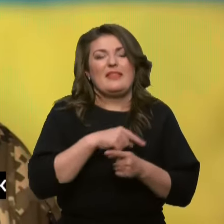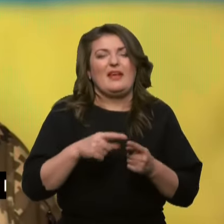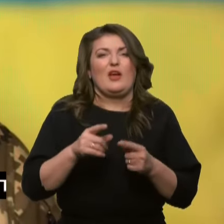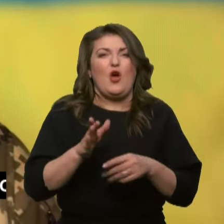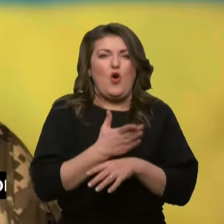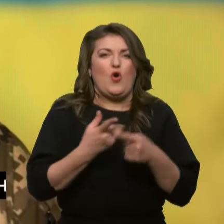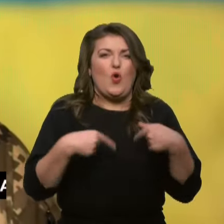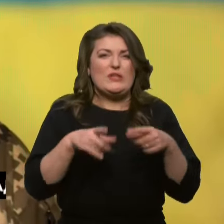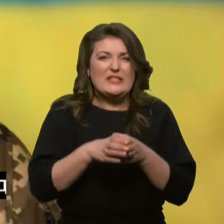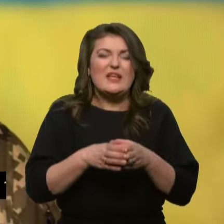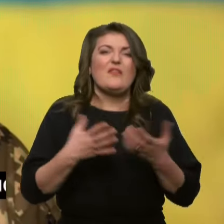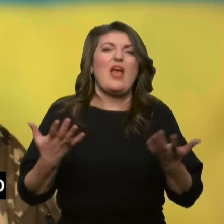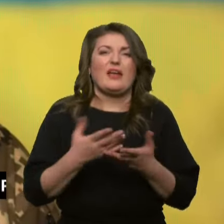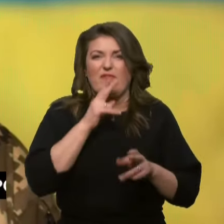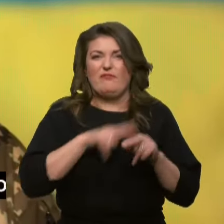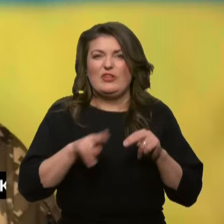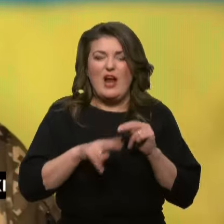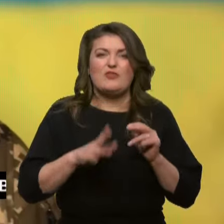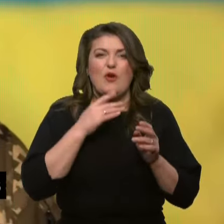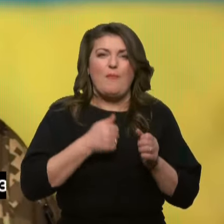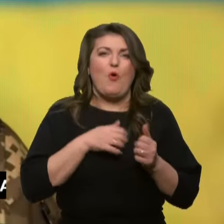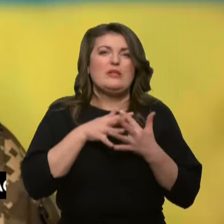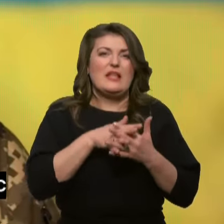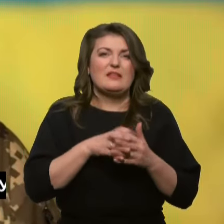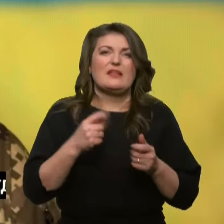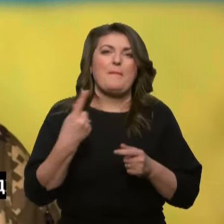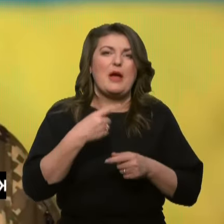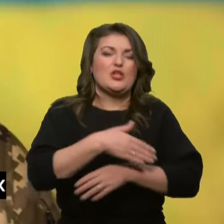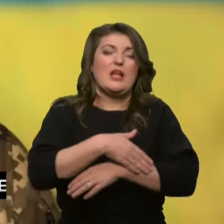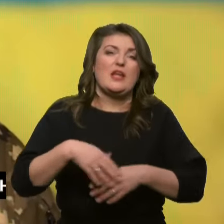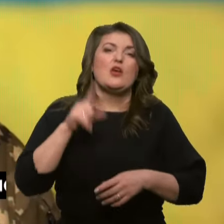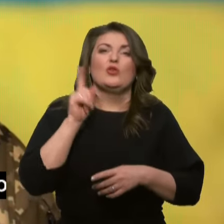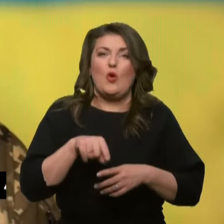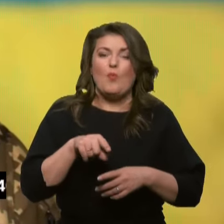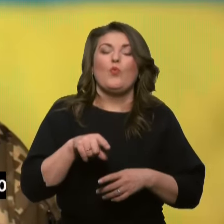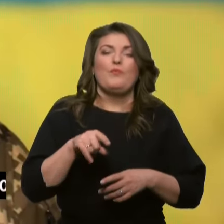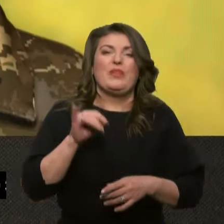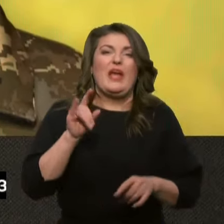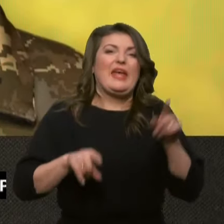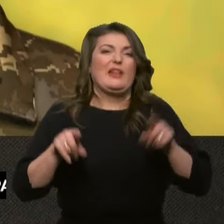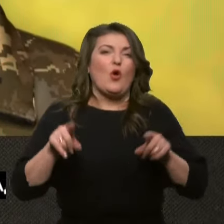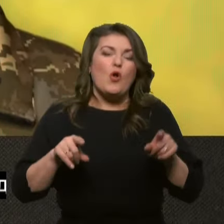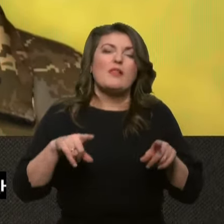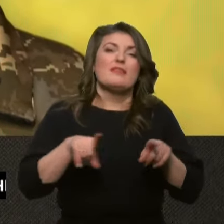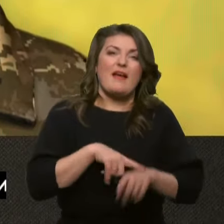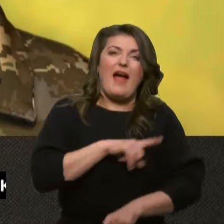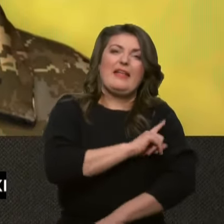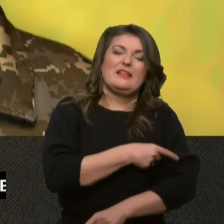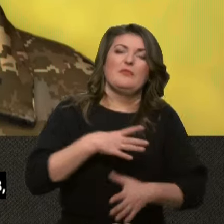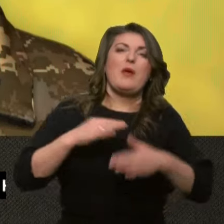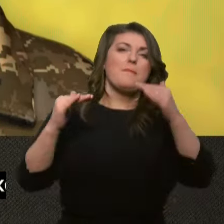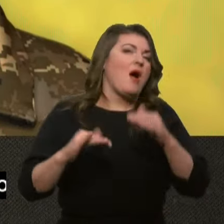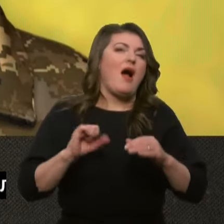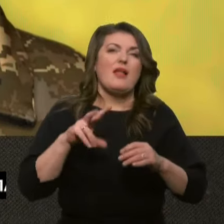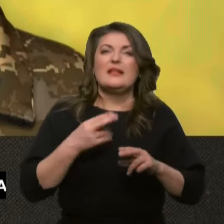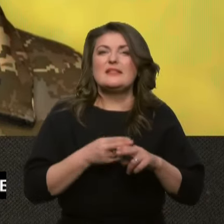підрозділів, які втрачають боєздатність на першій лінії. Тому інколи така інтенсивність сповільнюється, але це